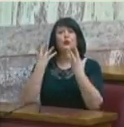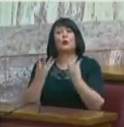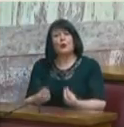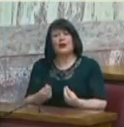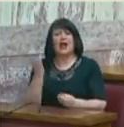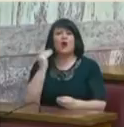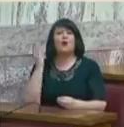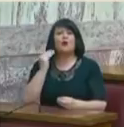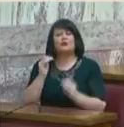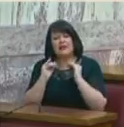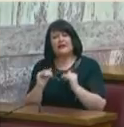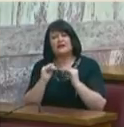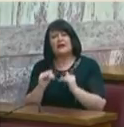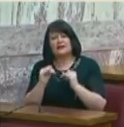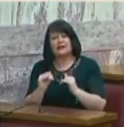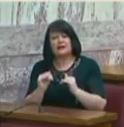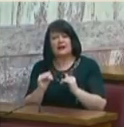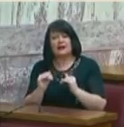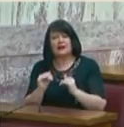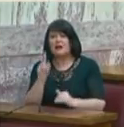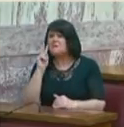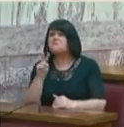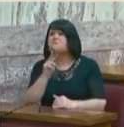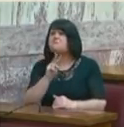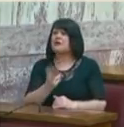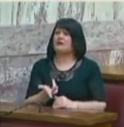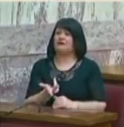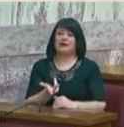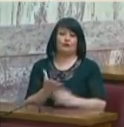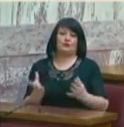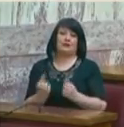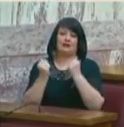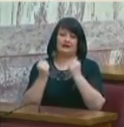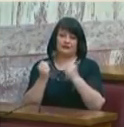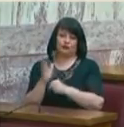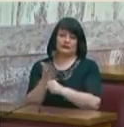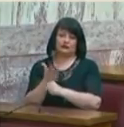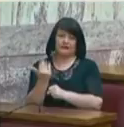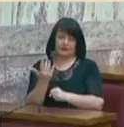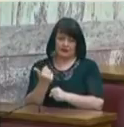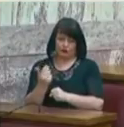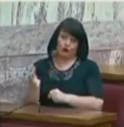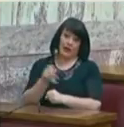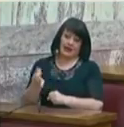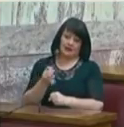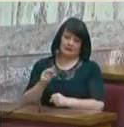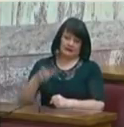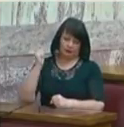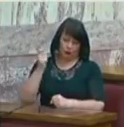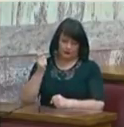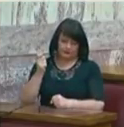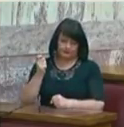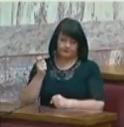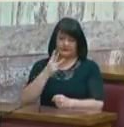ακούμε, αλλά να μην βλέπουμε ευτυχώς για τον τόπο τα τρία τελευταία χρόνια. Θα ήθελα να